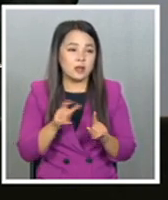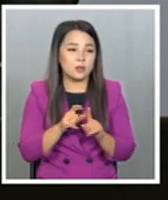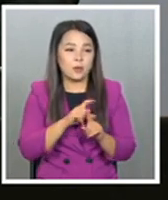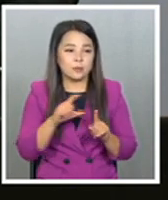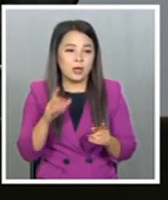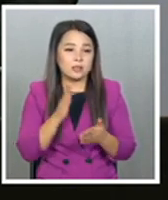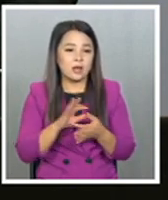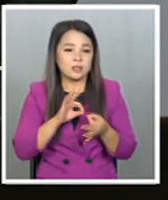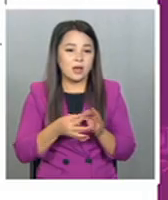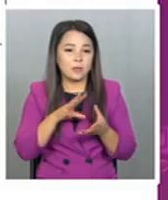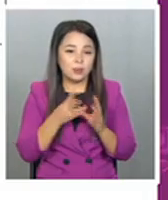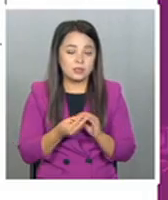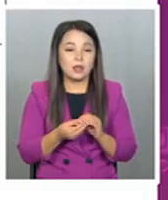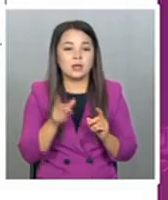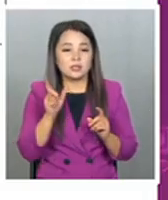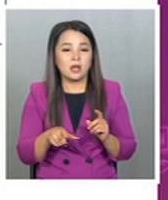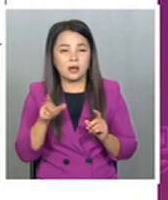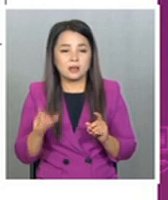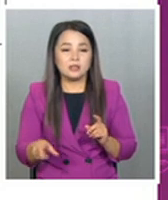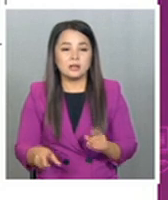заполнив 3-частный дневник.